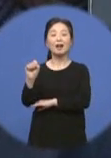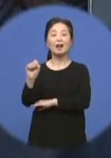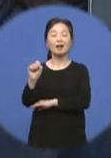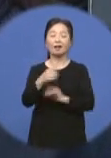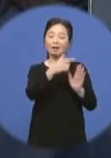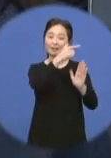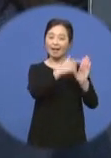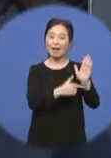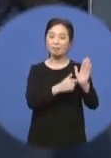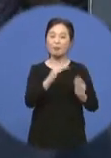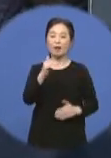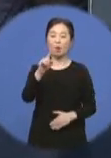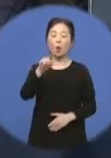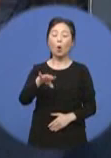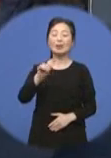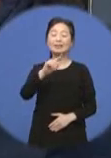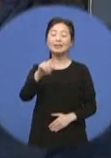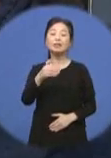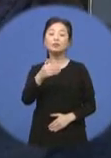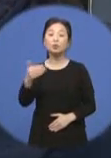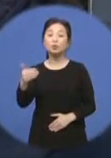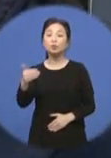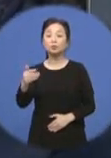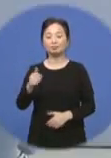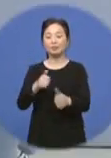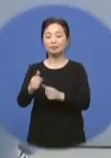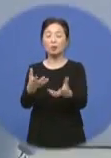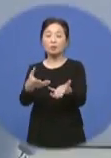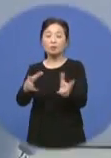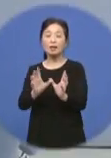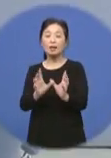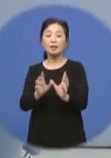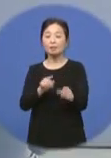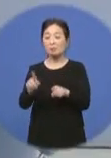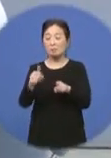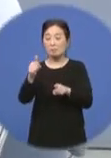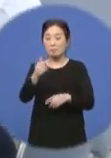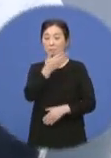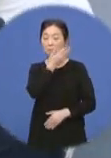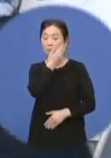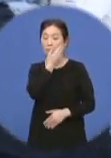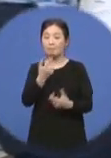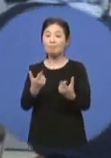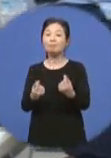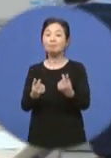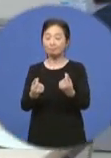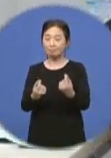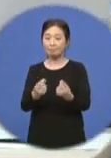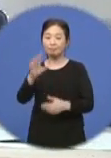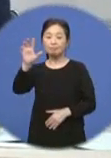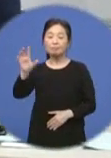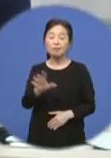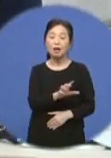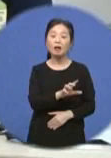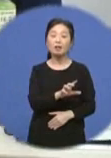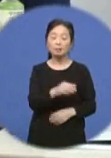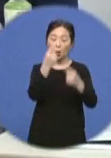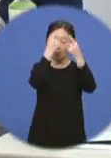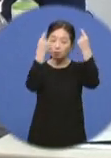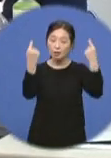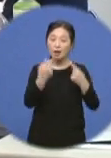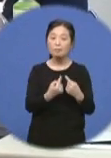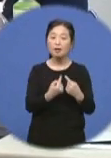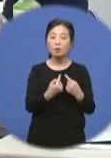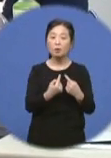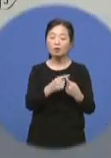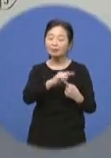。スポーツの世界でコーチが機能しているように、ビジネスやプライベートでもコーチは驚くほど機能